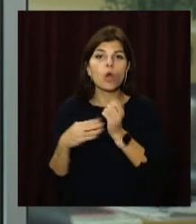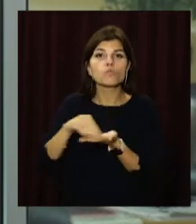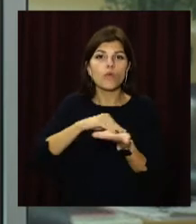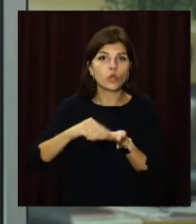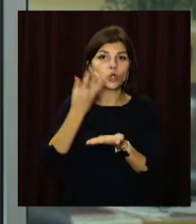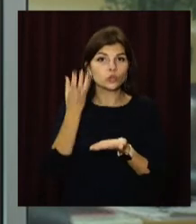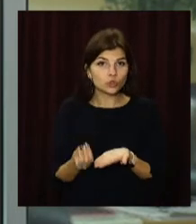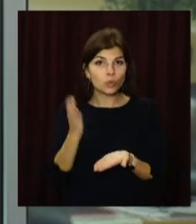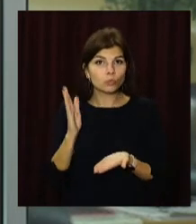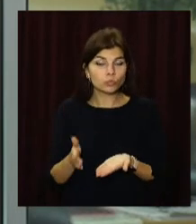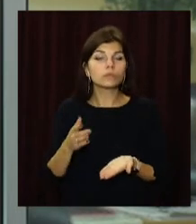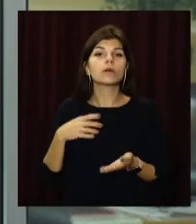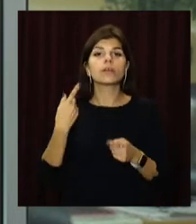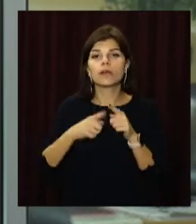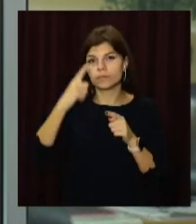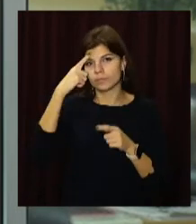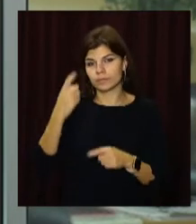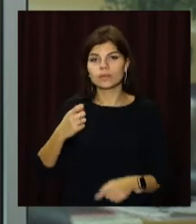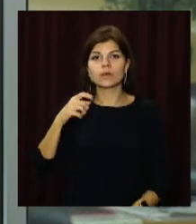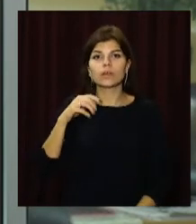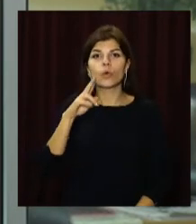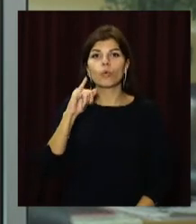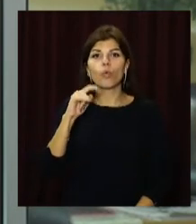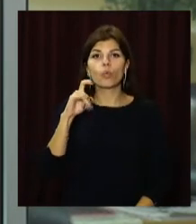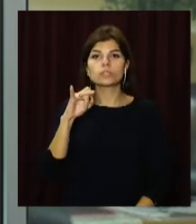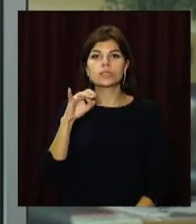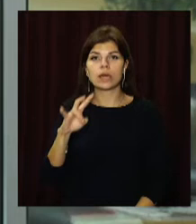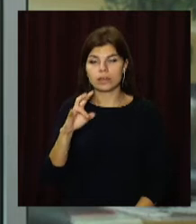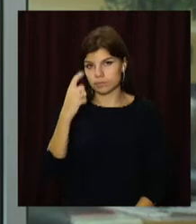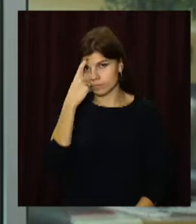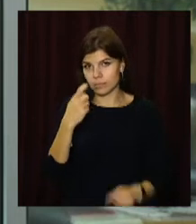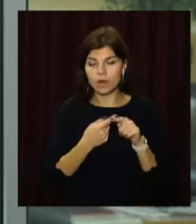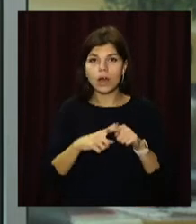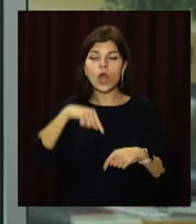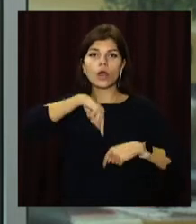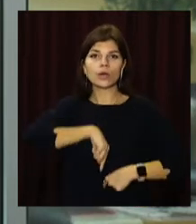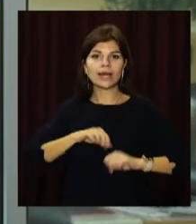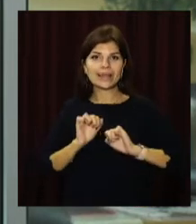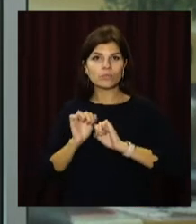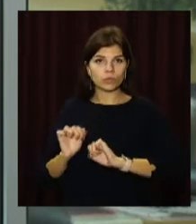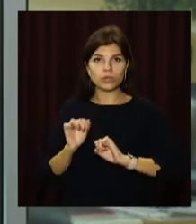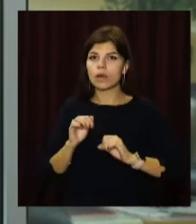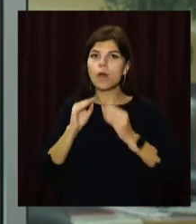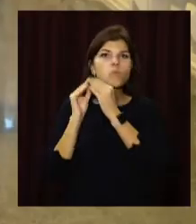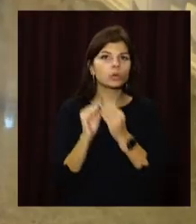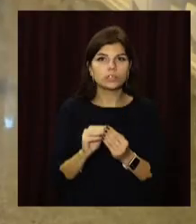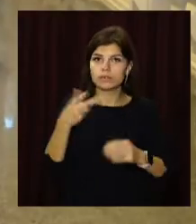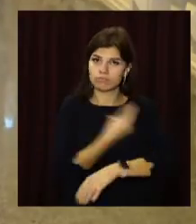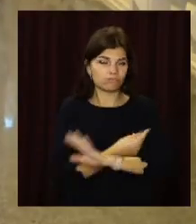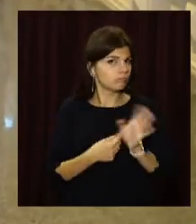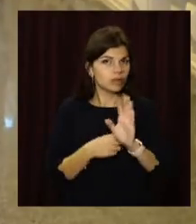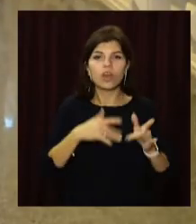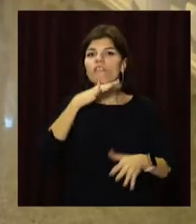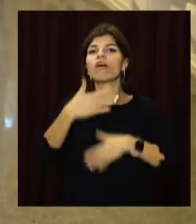COVID-19. Про це повідомив головний санітарний лікар Ігор Кузін. За його словами, імунітет до коронавірусу не постійний і через певний